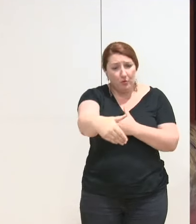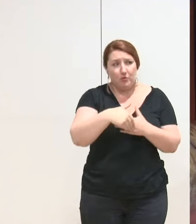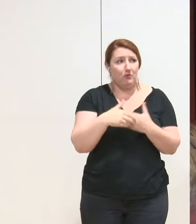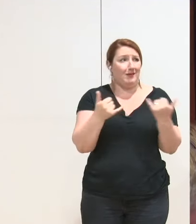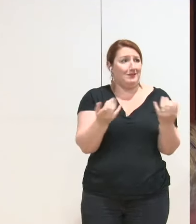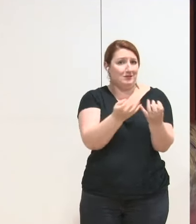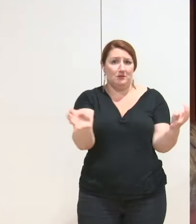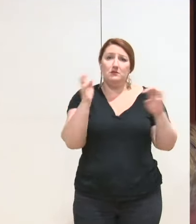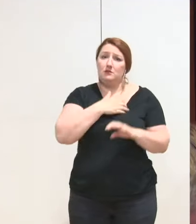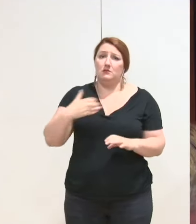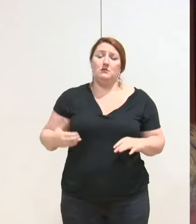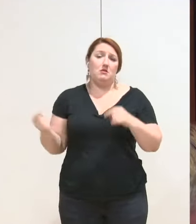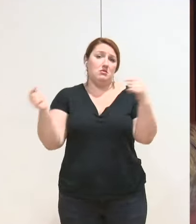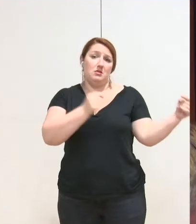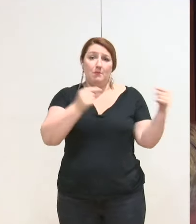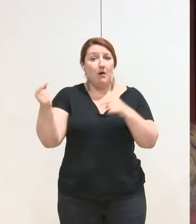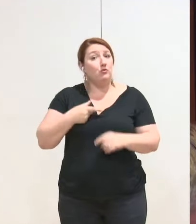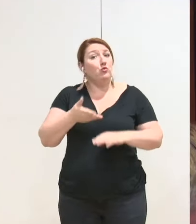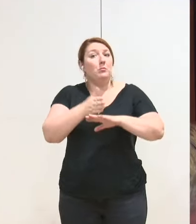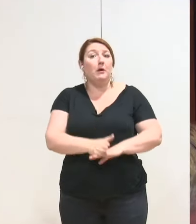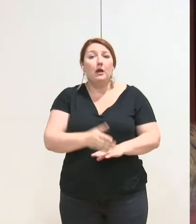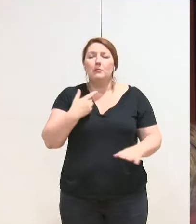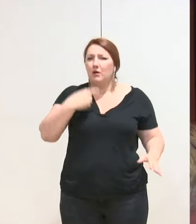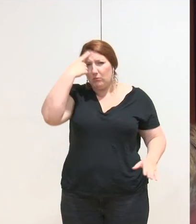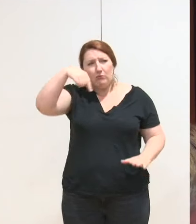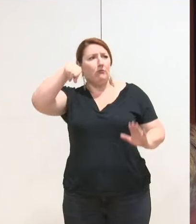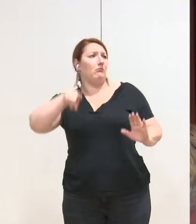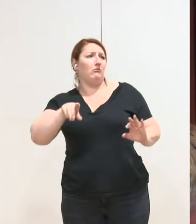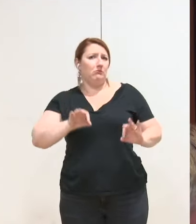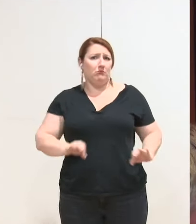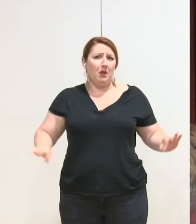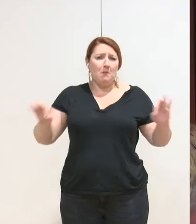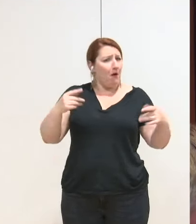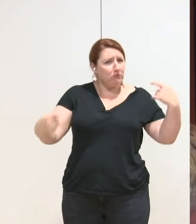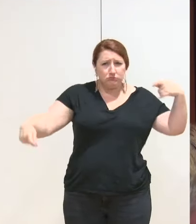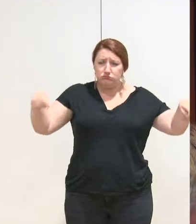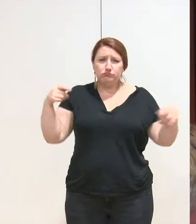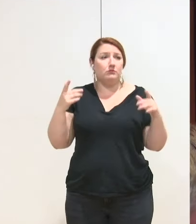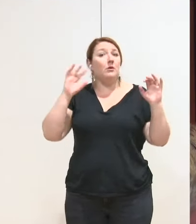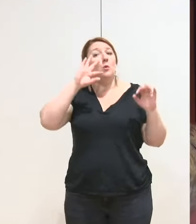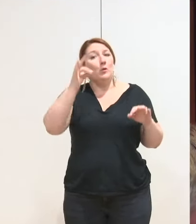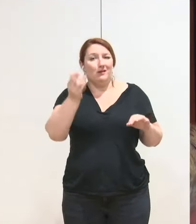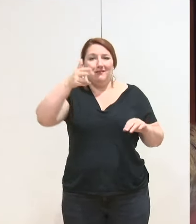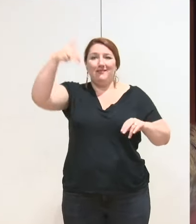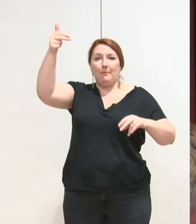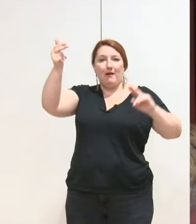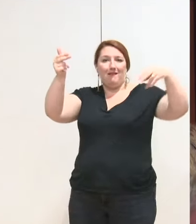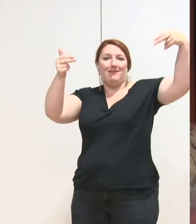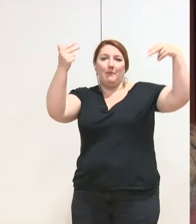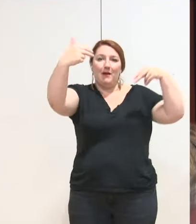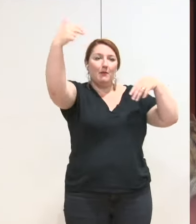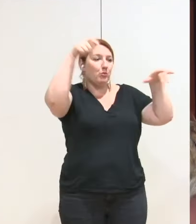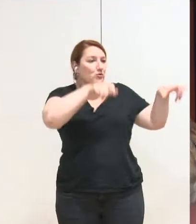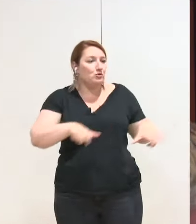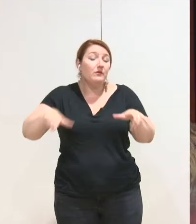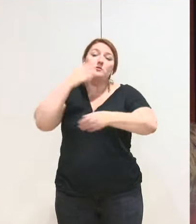prêts sans dogmatisme d'aucune sorte oui les caméras de vidéosurveillance ou de vidéoprotection vous les appelez